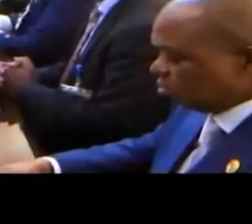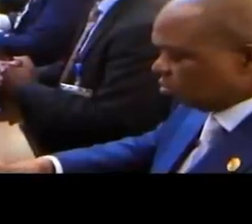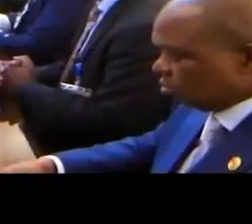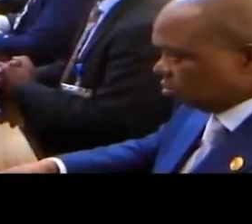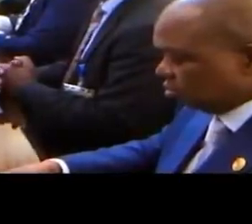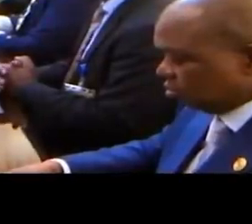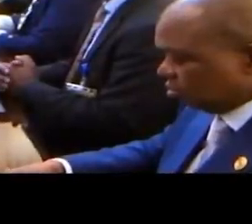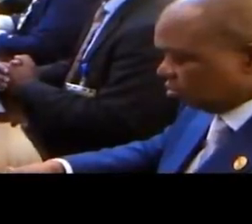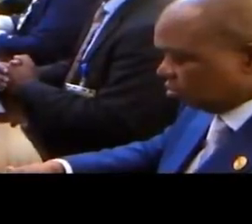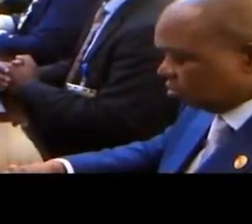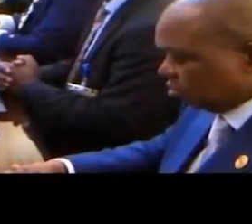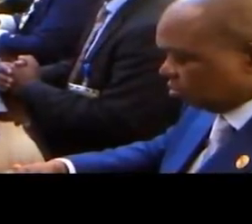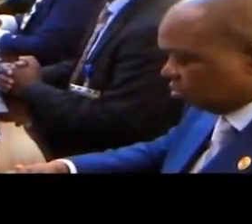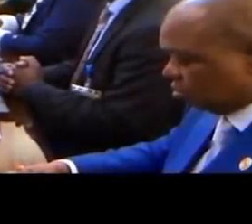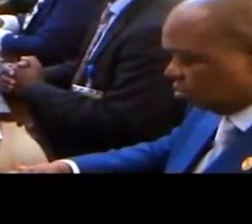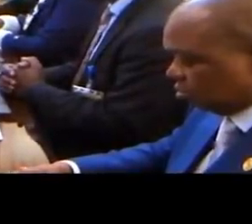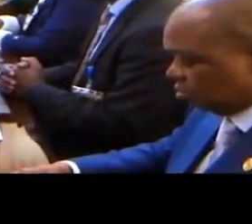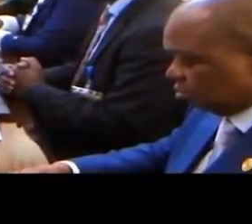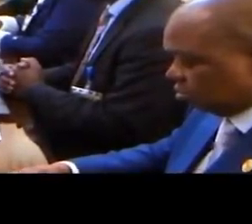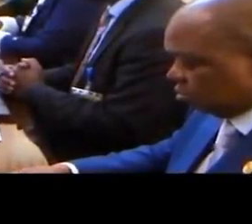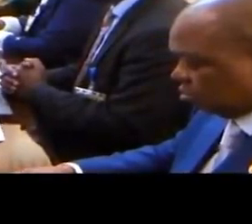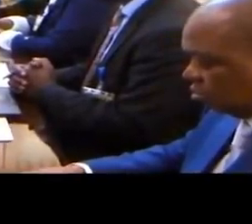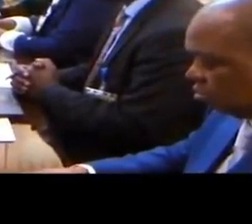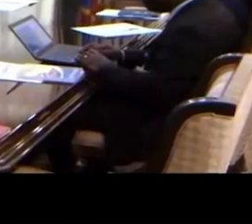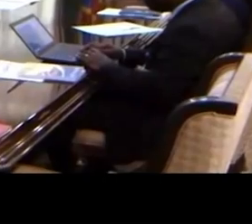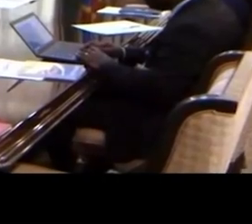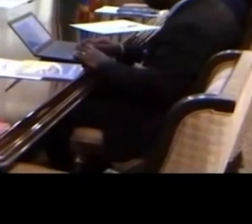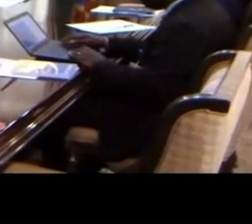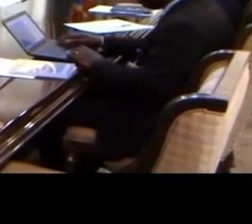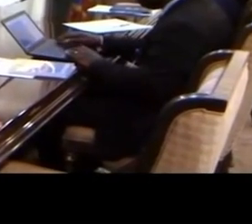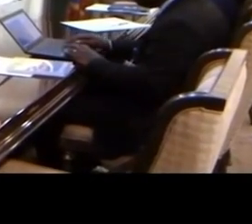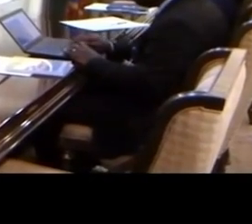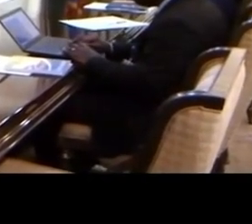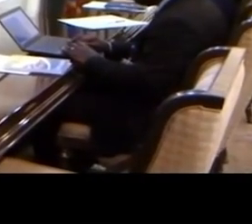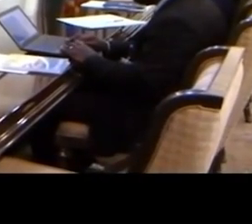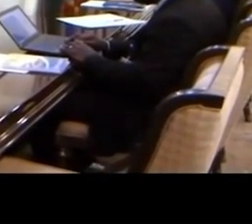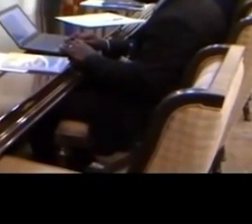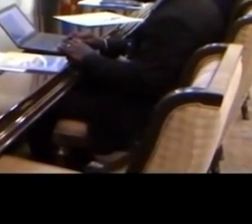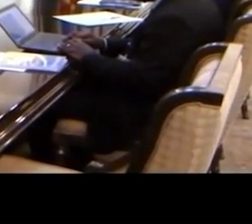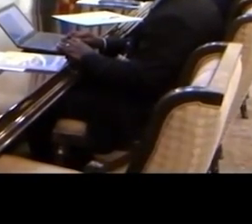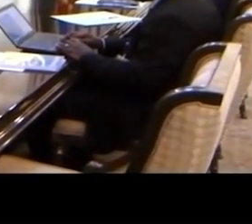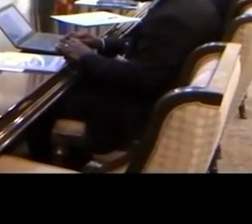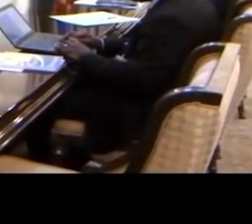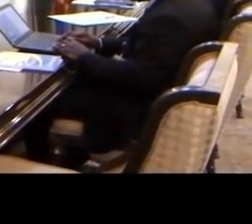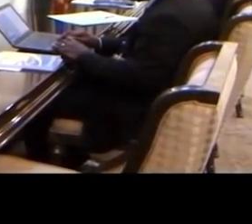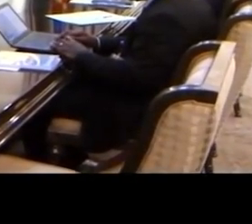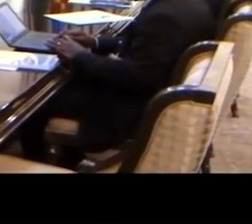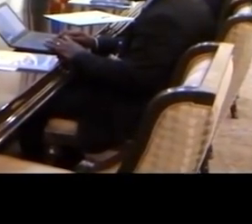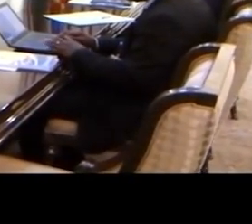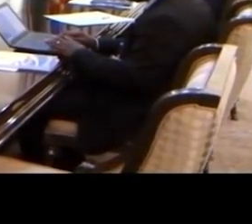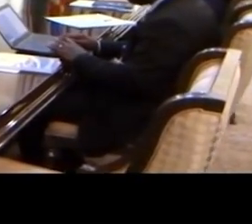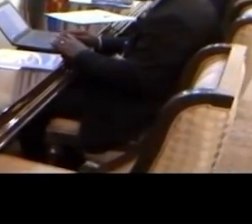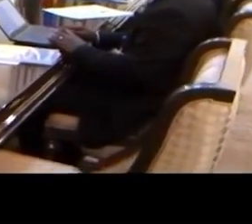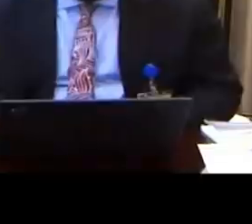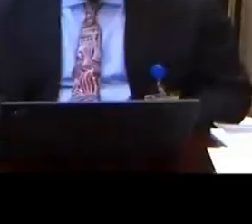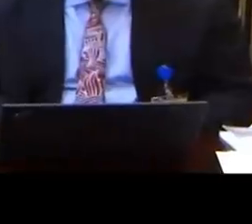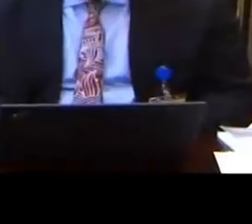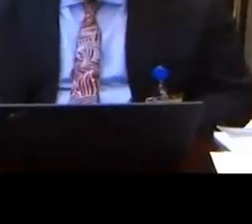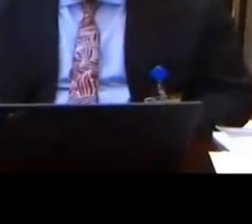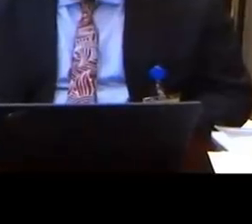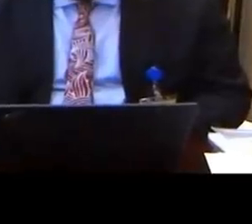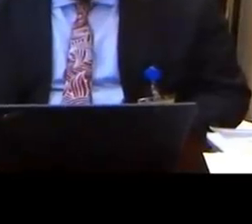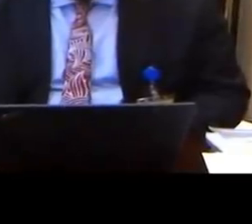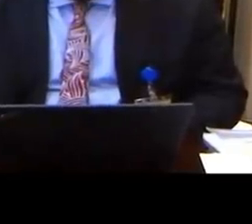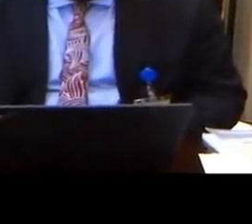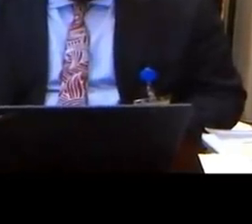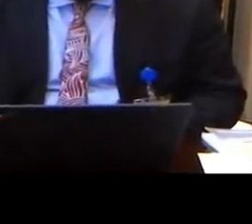directeur général du Centre global d'adaptation, une organisation mondiale, professeur Patrick Vergolgen,